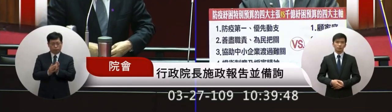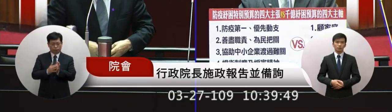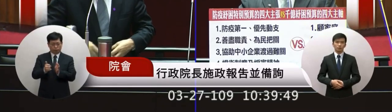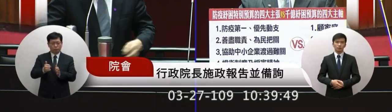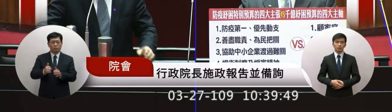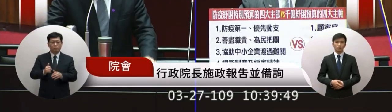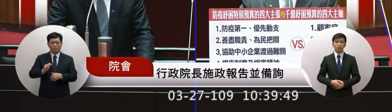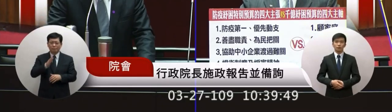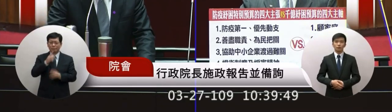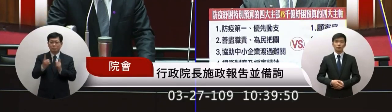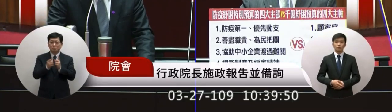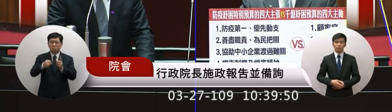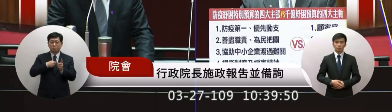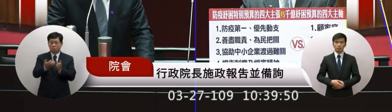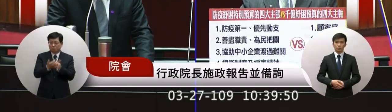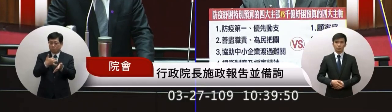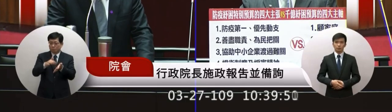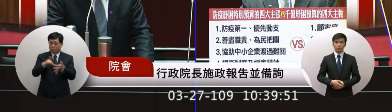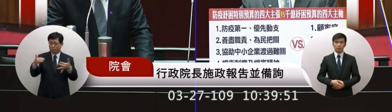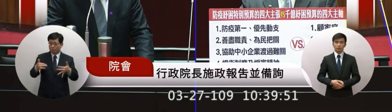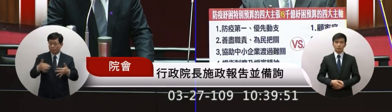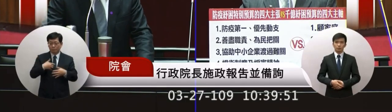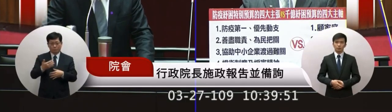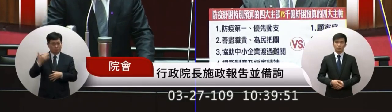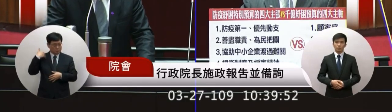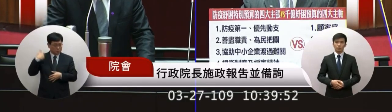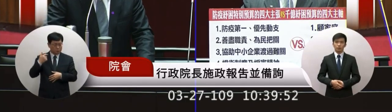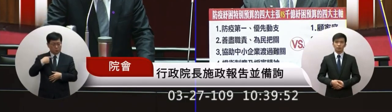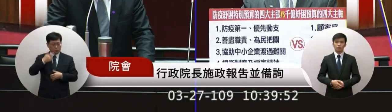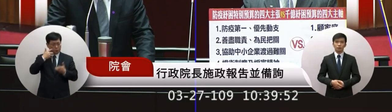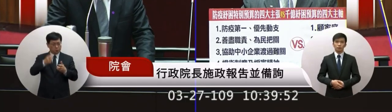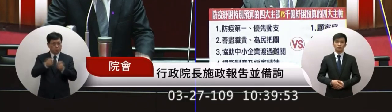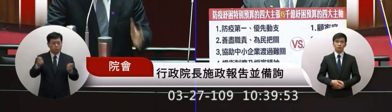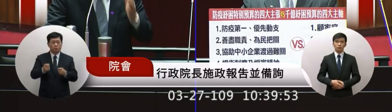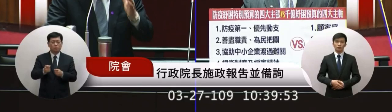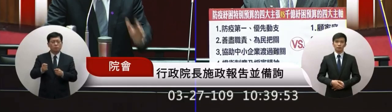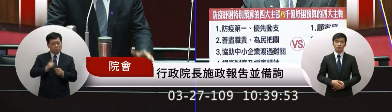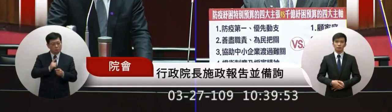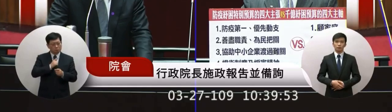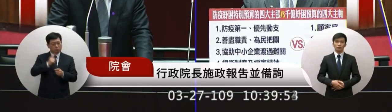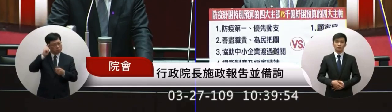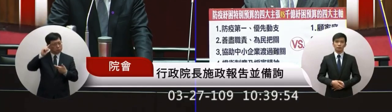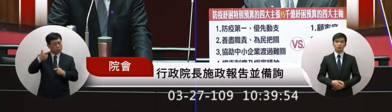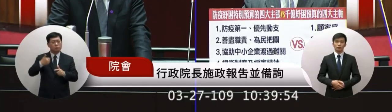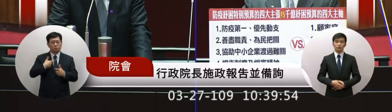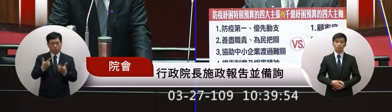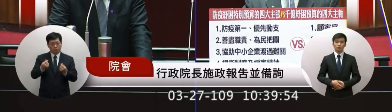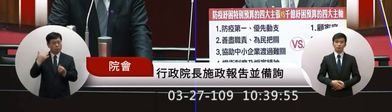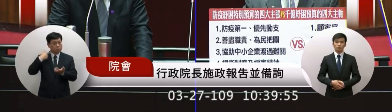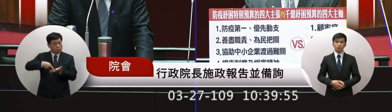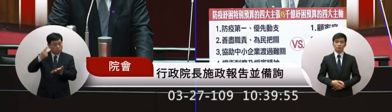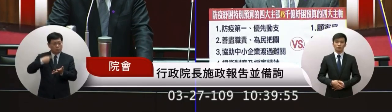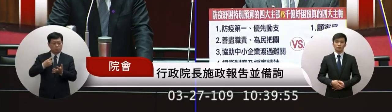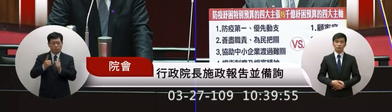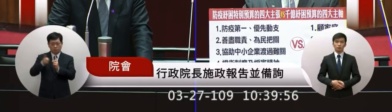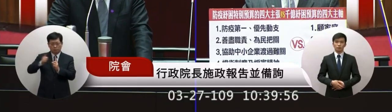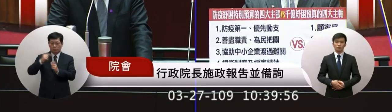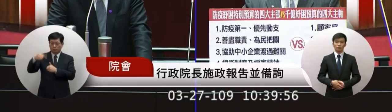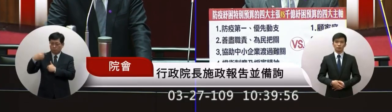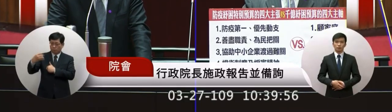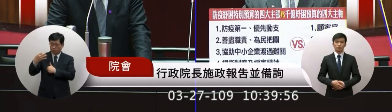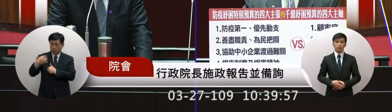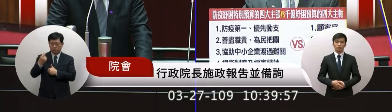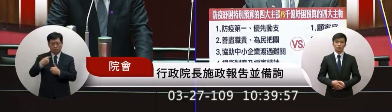啦，不过你对有算长期作济关心，所以你有你的看法，我认为对委员的指